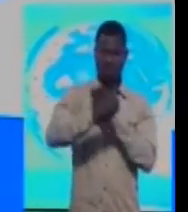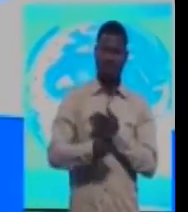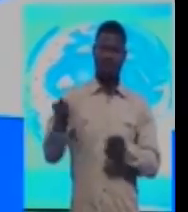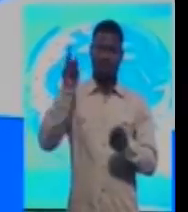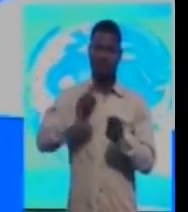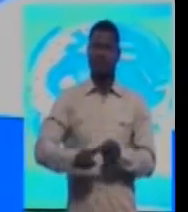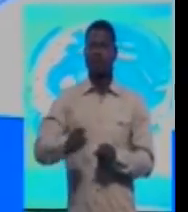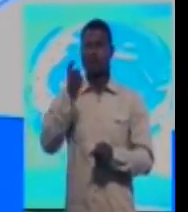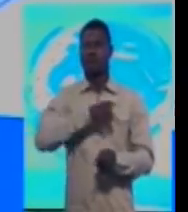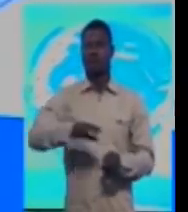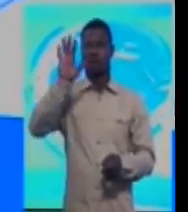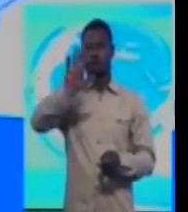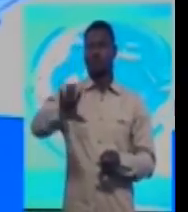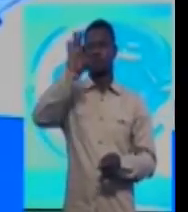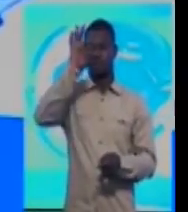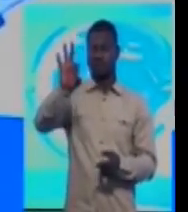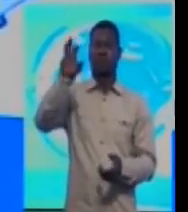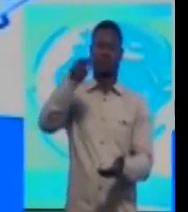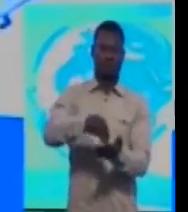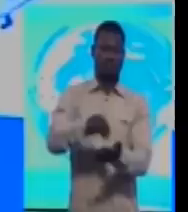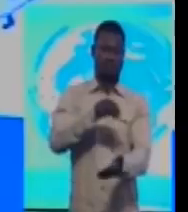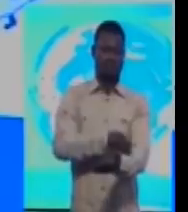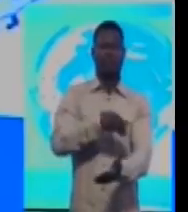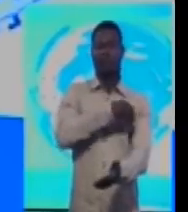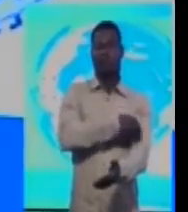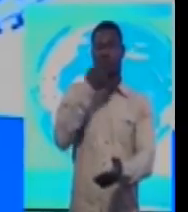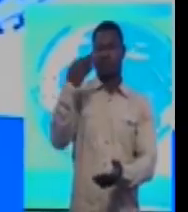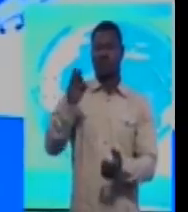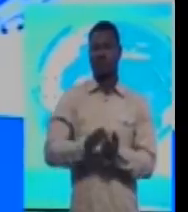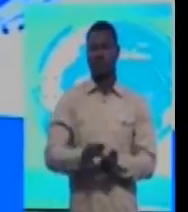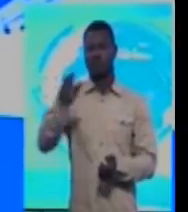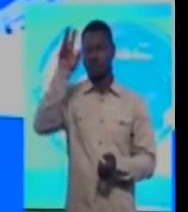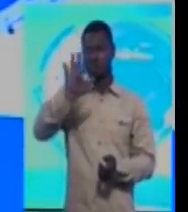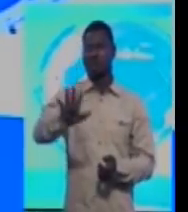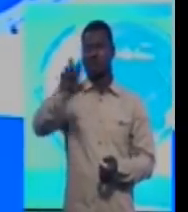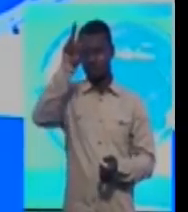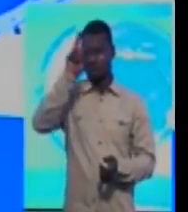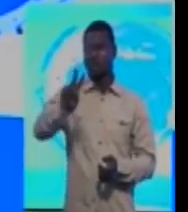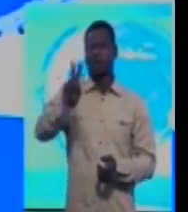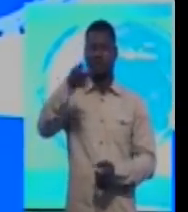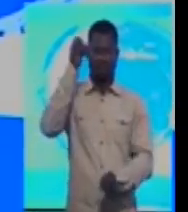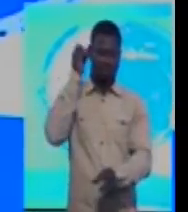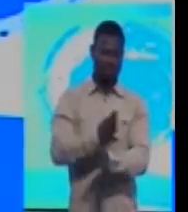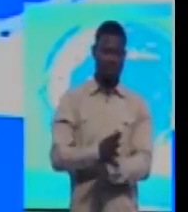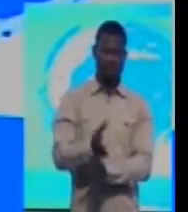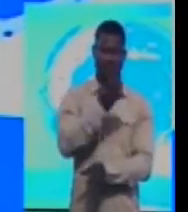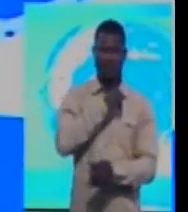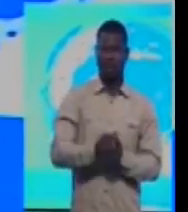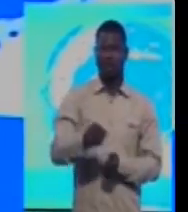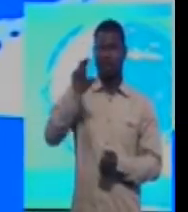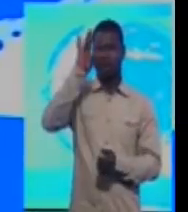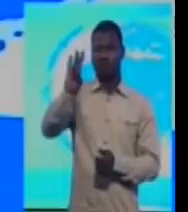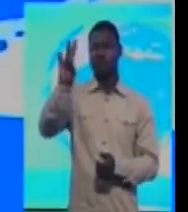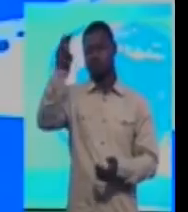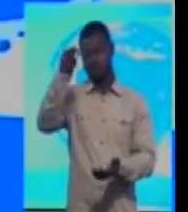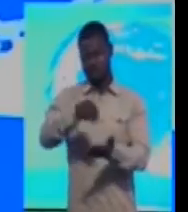de 59 milliards de francs CFA. 52 milliards sont pour l'instant mobilisés et le gap de 7 milliards est